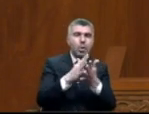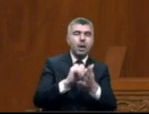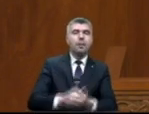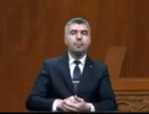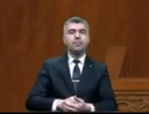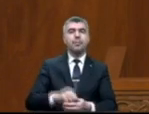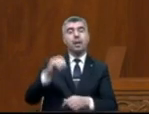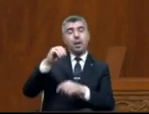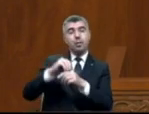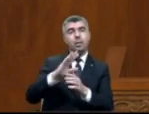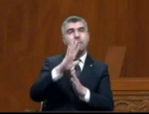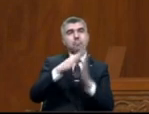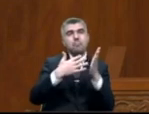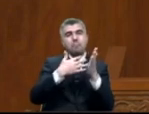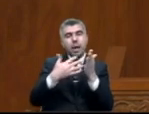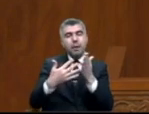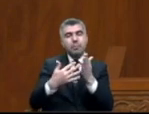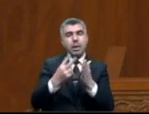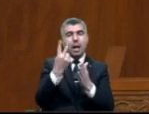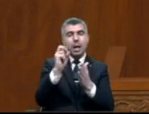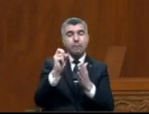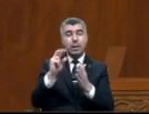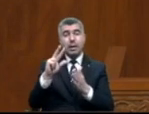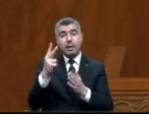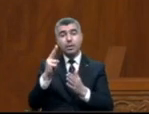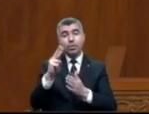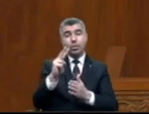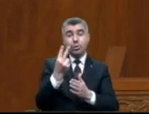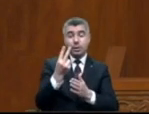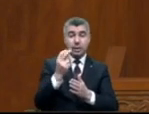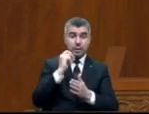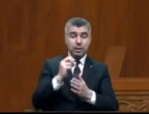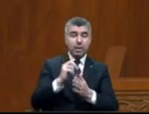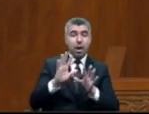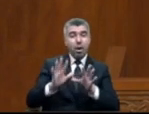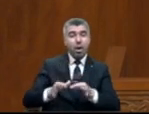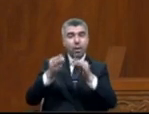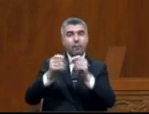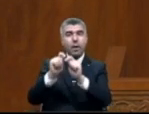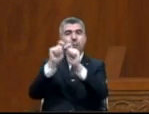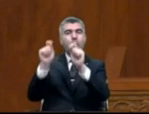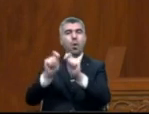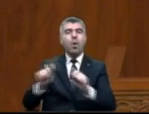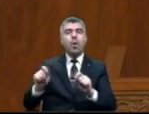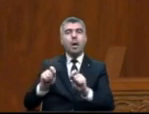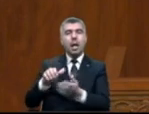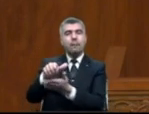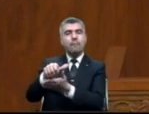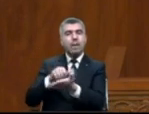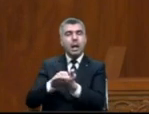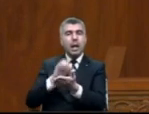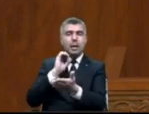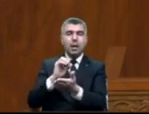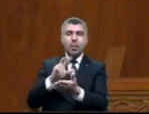ثاني. البرامج والمشاريع المبرمجة في 2023 كانت محور حول اختيار الأنظمة الفلاحية